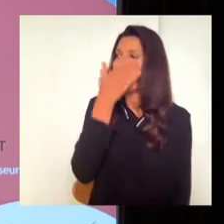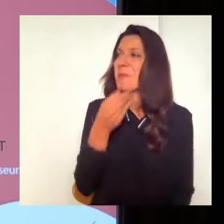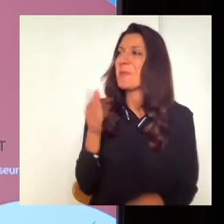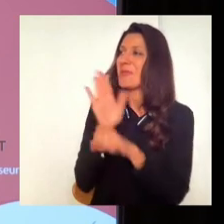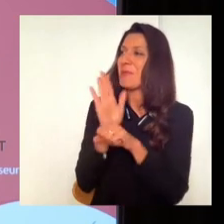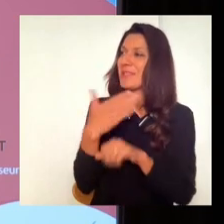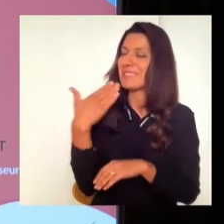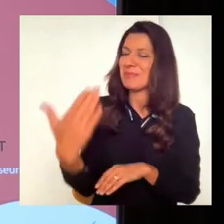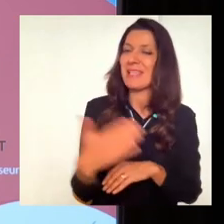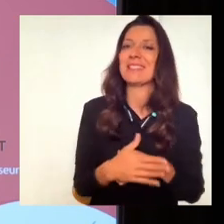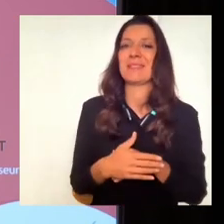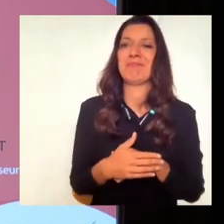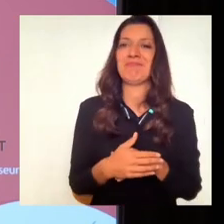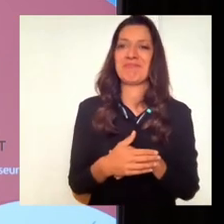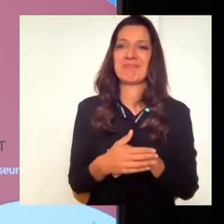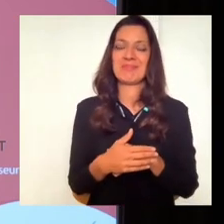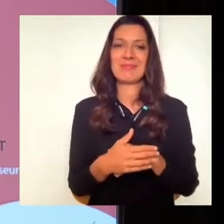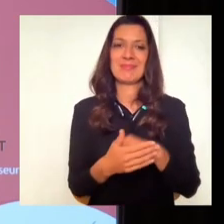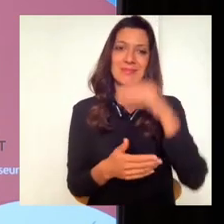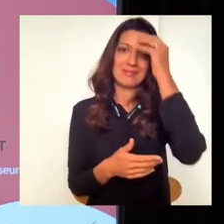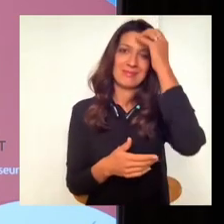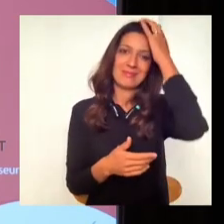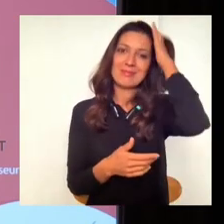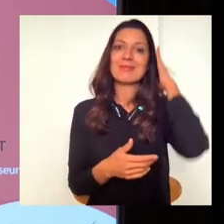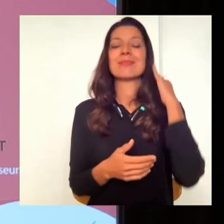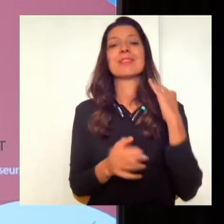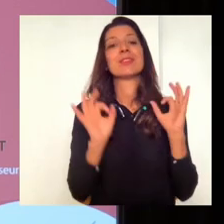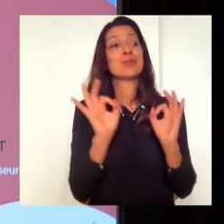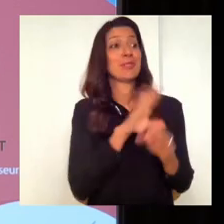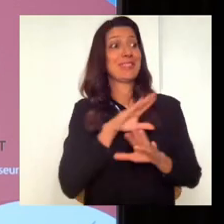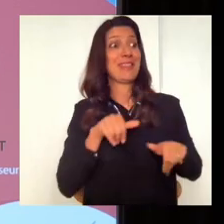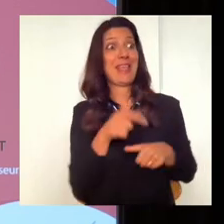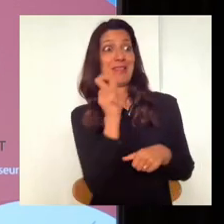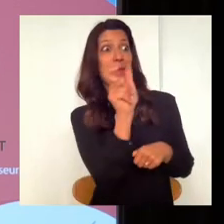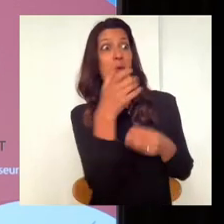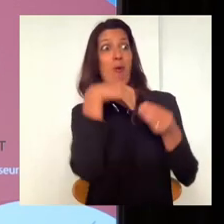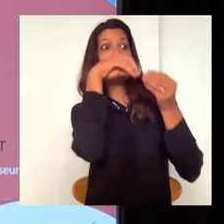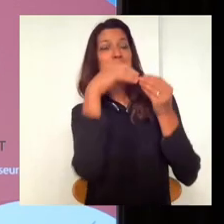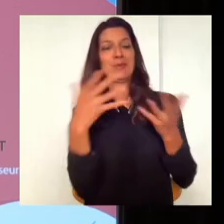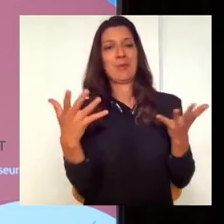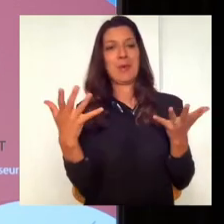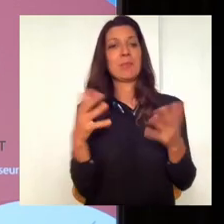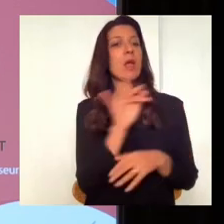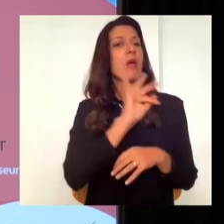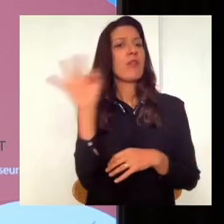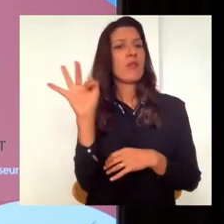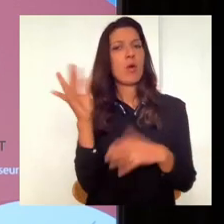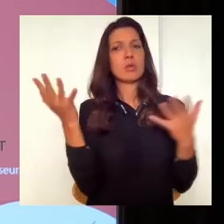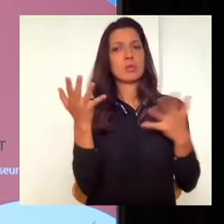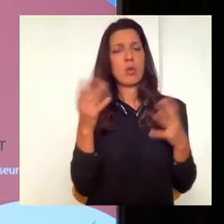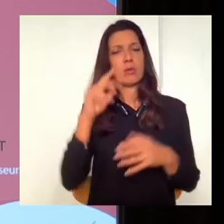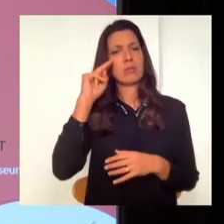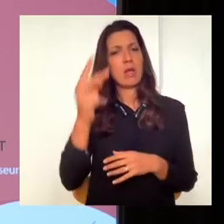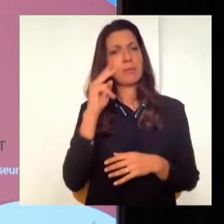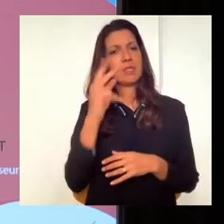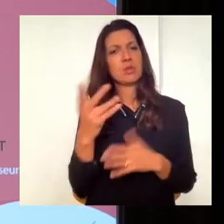Merci. Oui, je vous en prie. J'ai un dernier mot à dire. En France, on a beaucoup l'habitude de